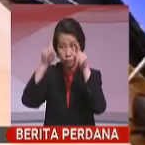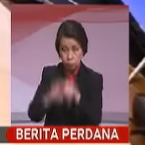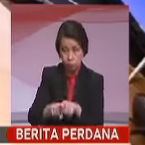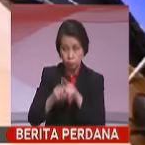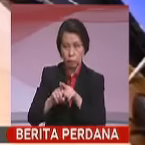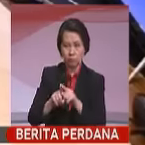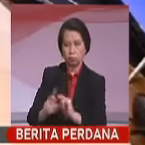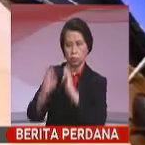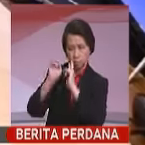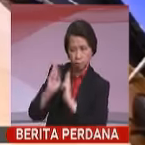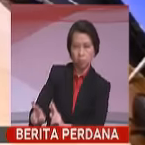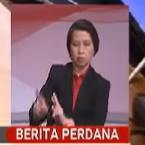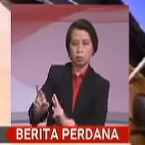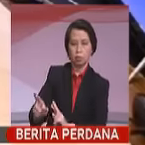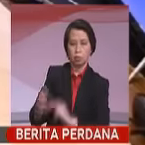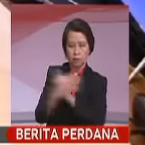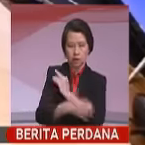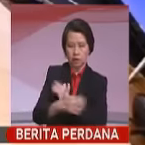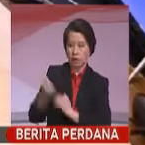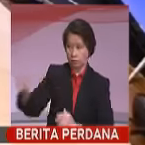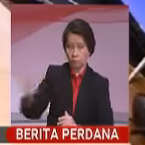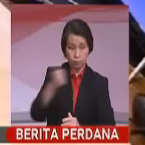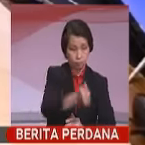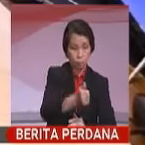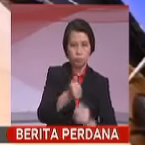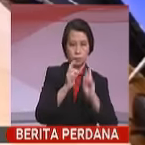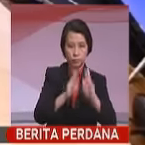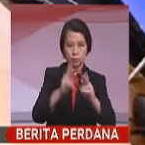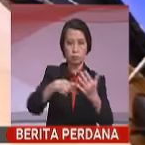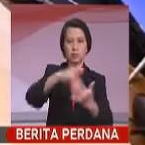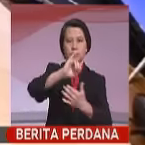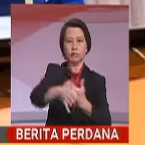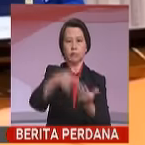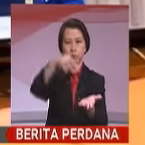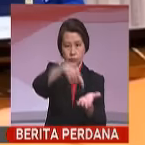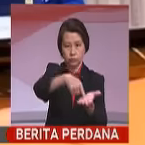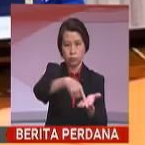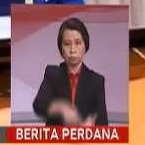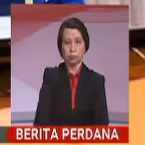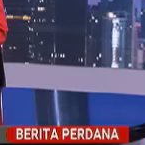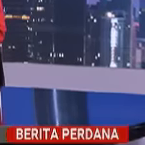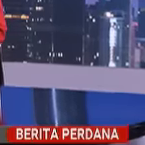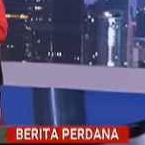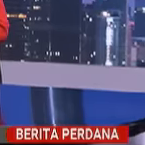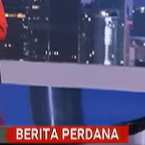dan menghormati pendirian negara masing-masing terhadap projek tersebut.